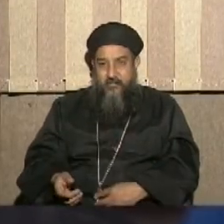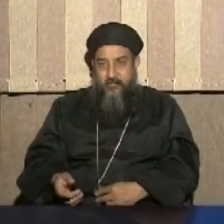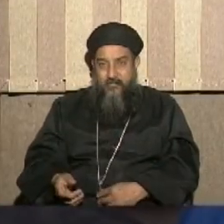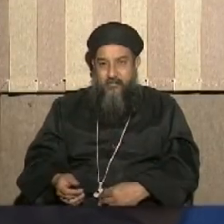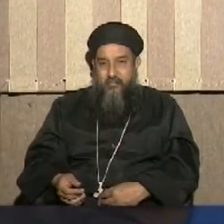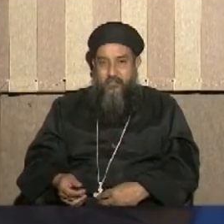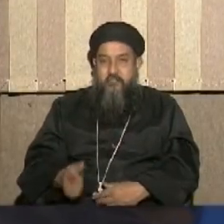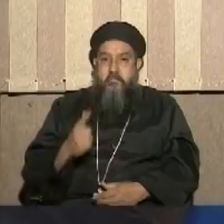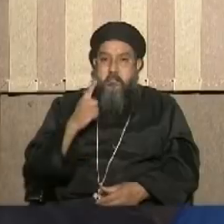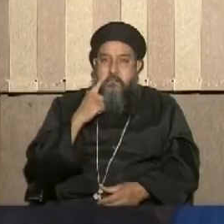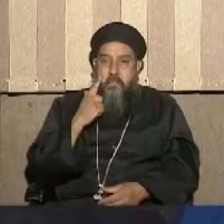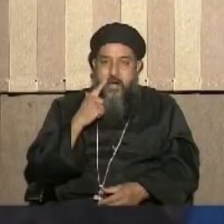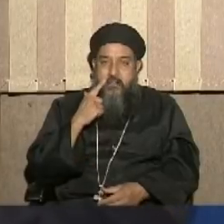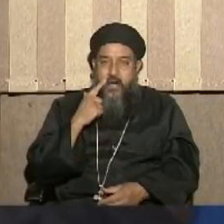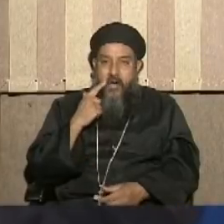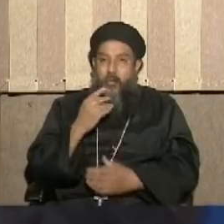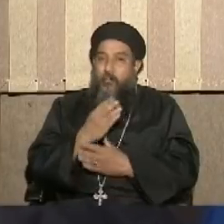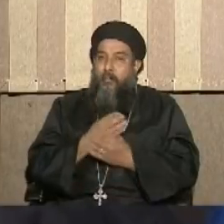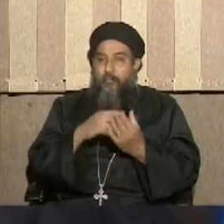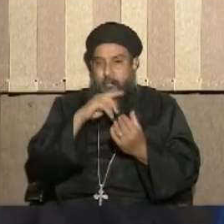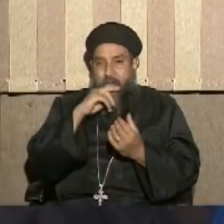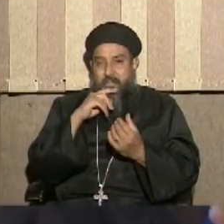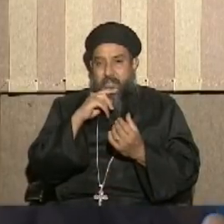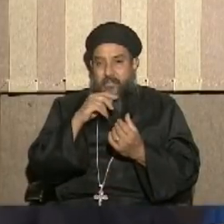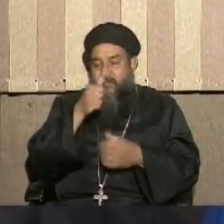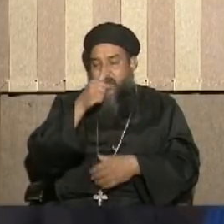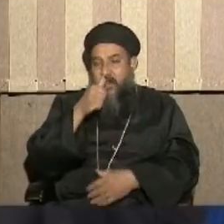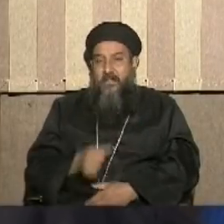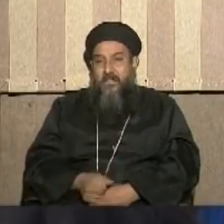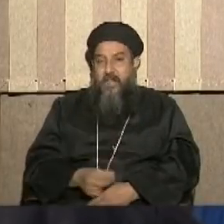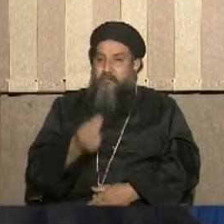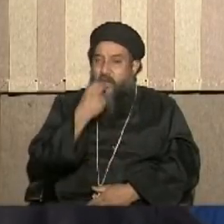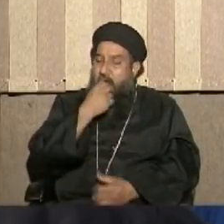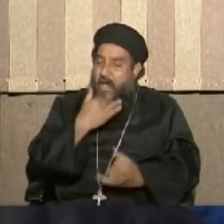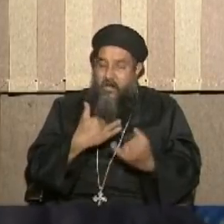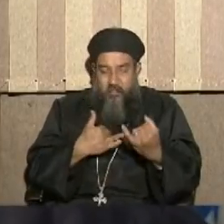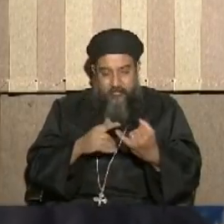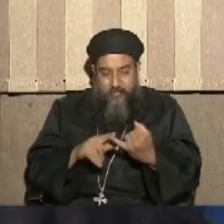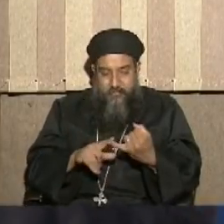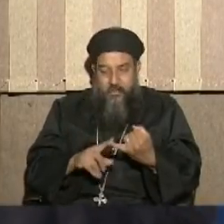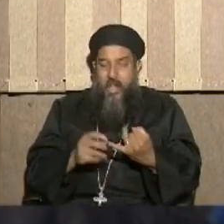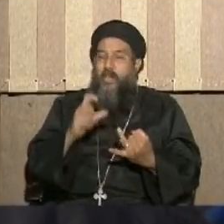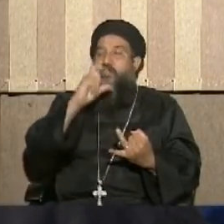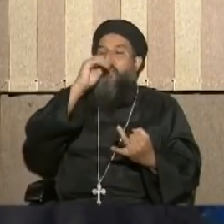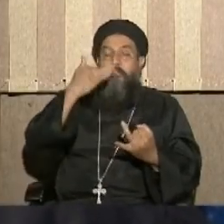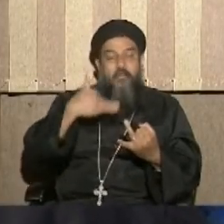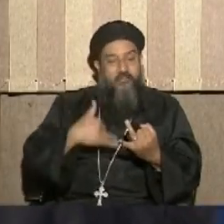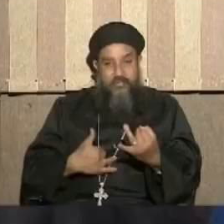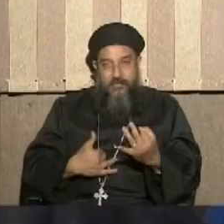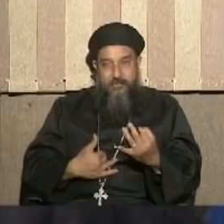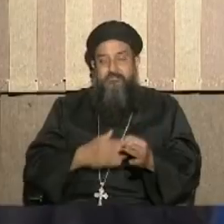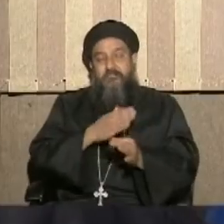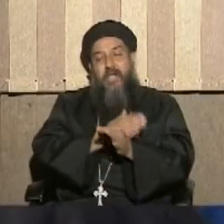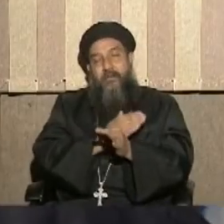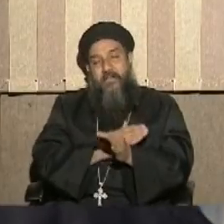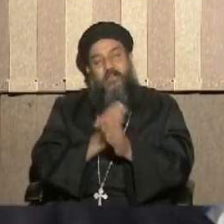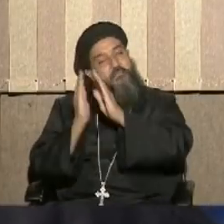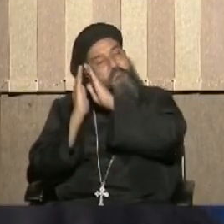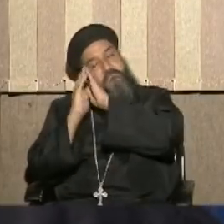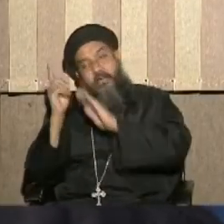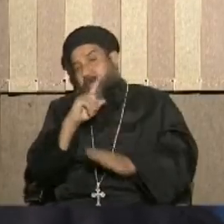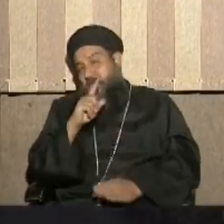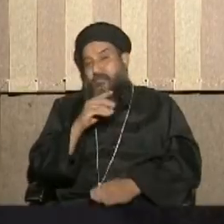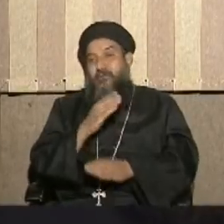ده انا وبنتي وامهم بقالنا من يوم ما مشوا لا بناكل ولا بنشرب ولا